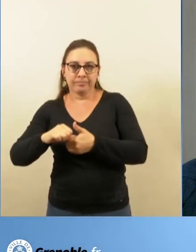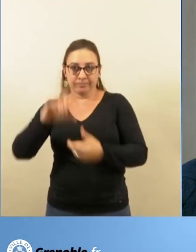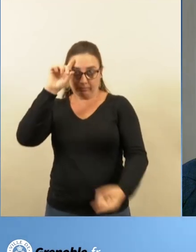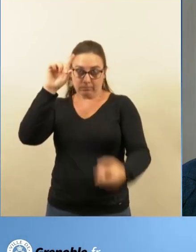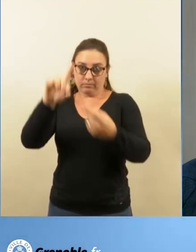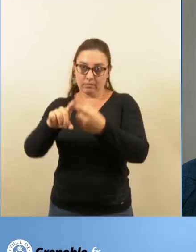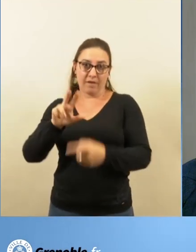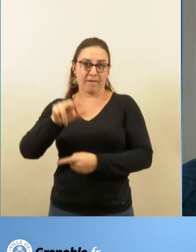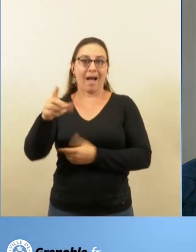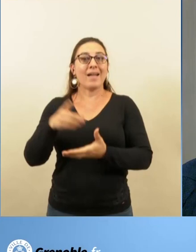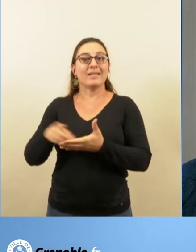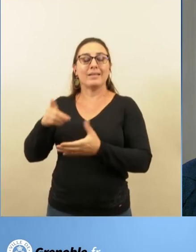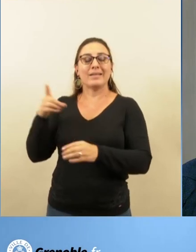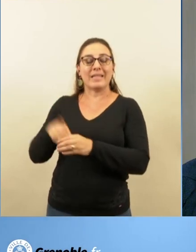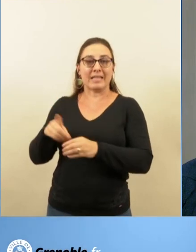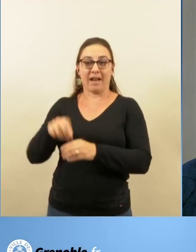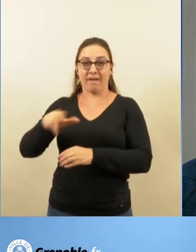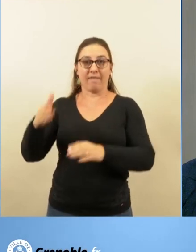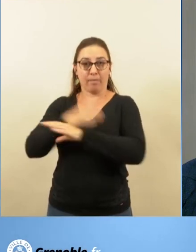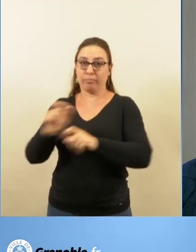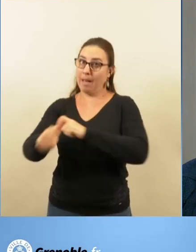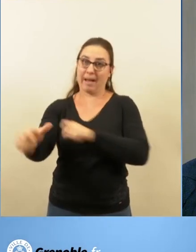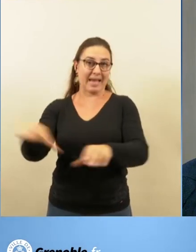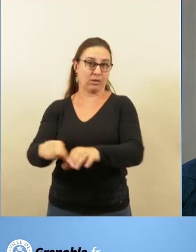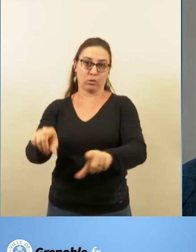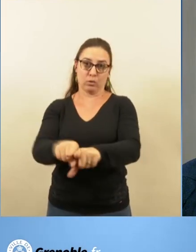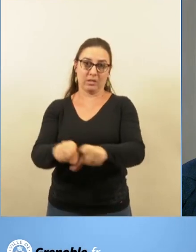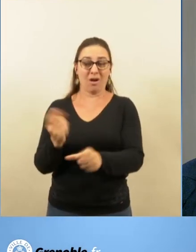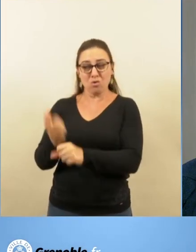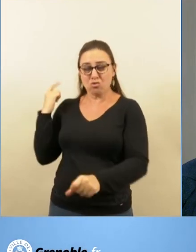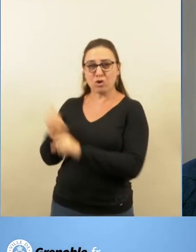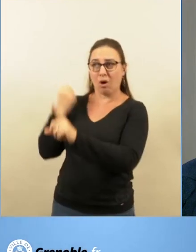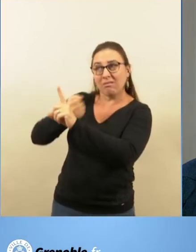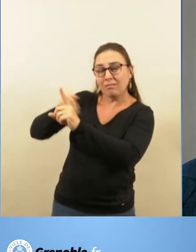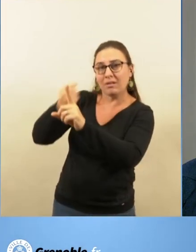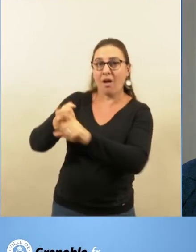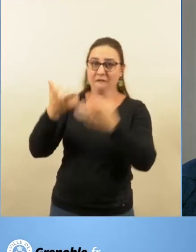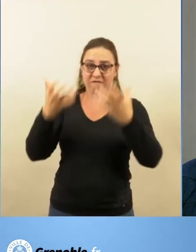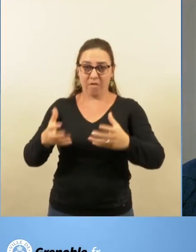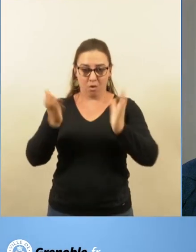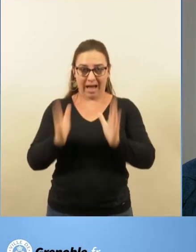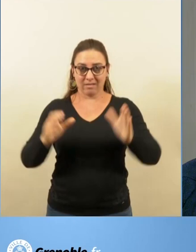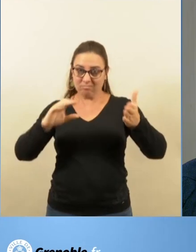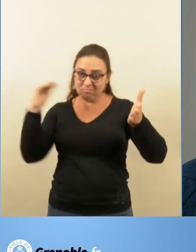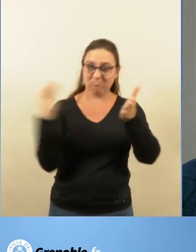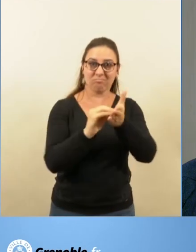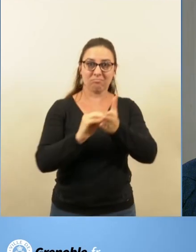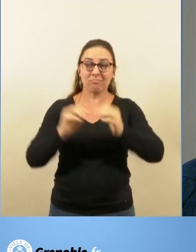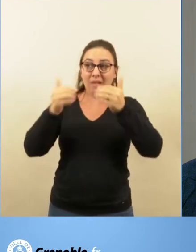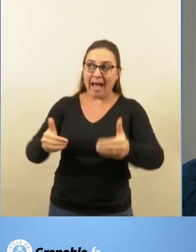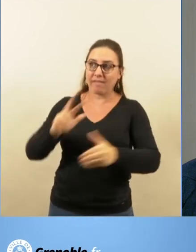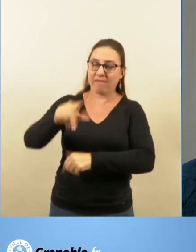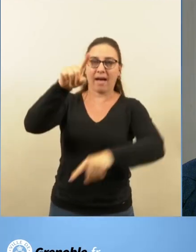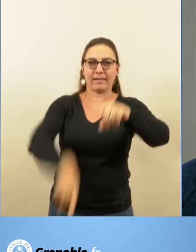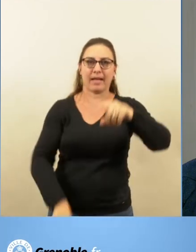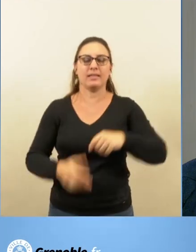interdit une fois les diesels eux-mêmes empêché de rouler nous avons demandé depuis deux ans à ce que l'interdiction de l'essence soit affichée dans l'arrêté que les études soient réalisées pour ce faire